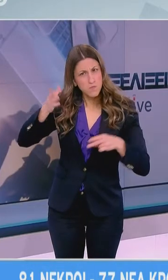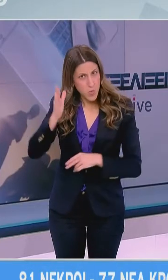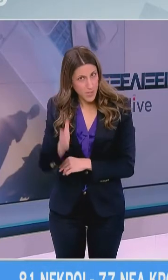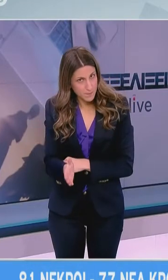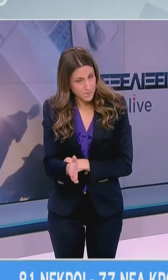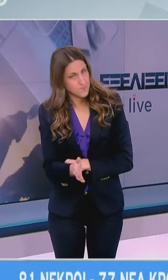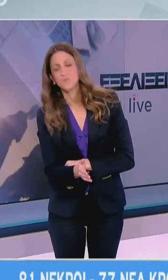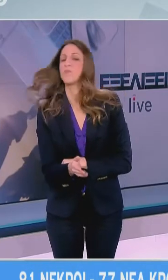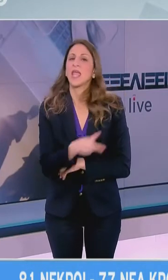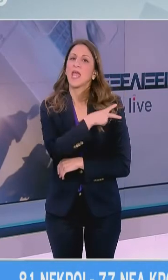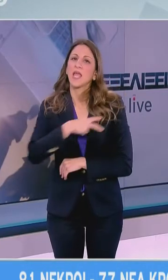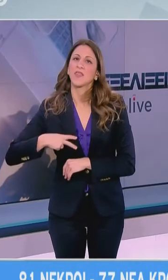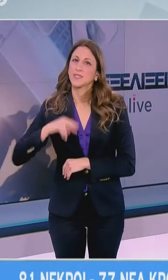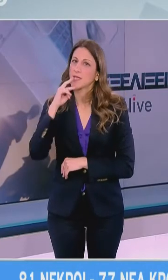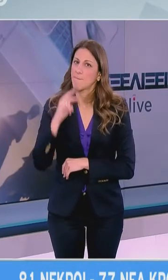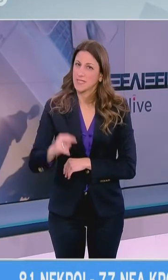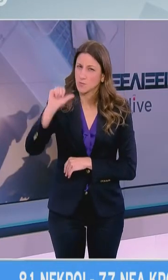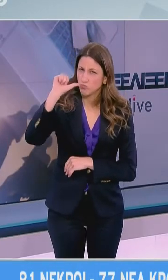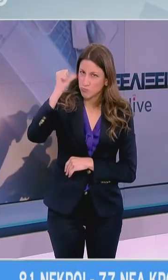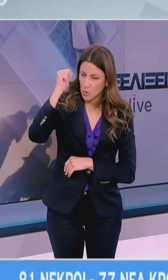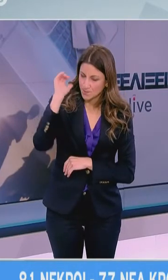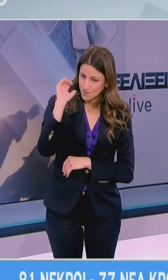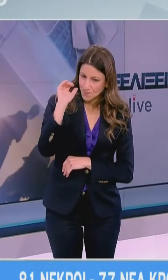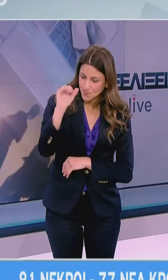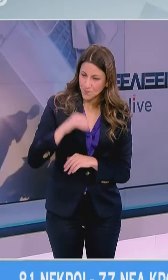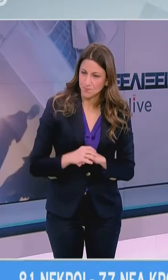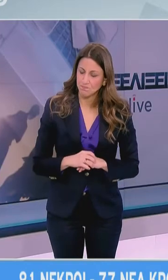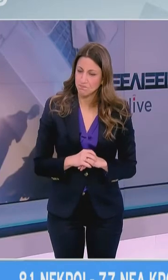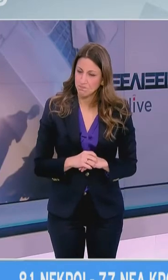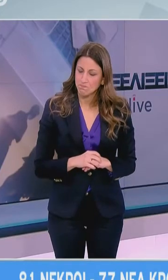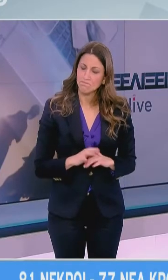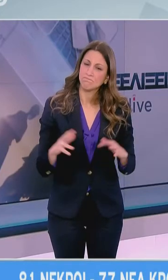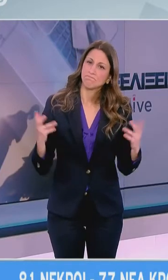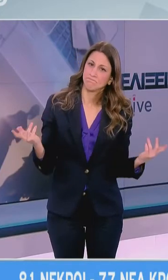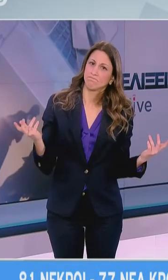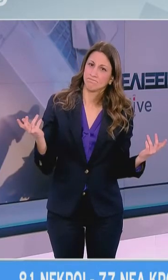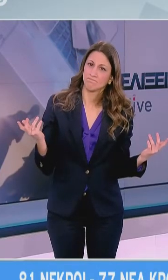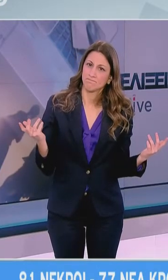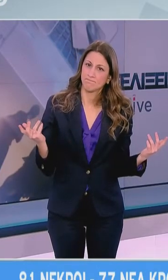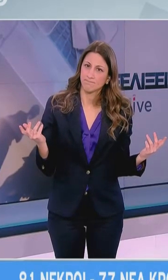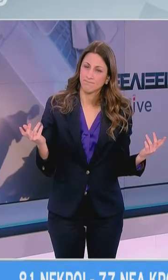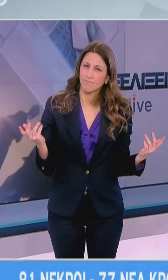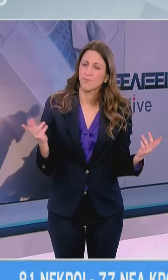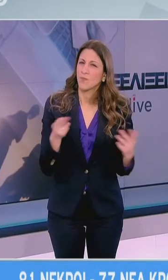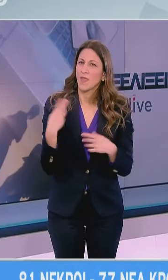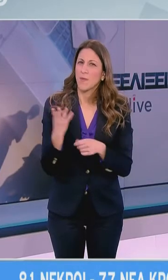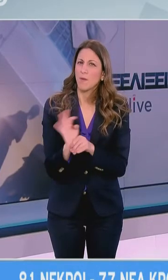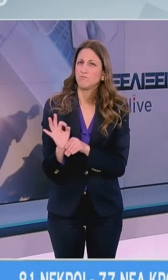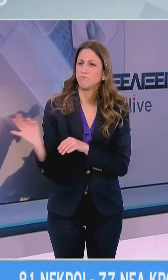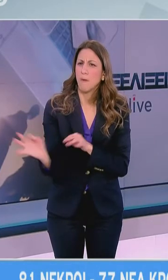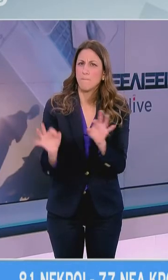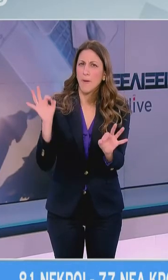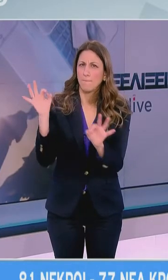Για το πρώτο ερώτημα, είναι απορίας άξιο. Βέβαια, ήταν πολύ λιγότερα τα κρούσματα. Ότι